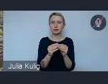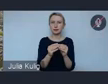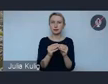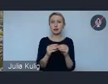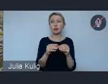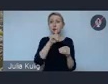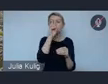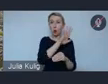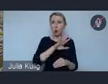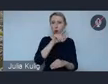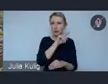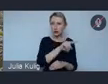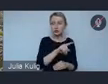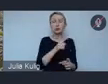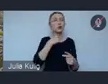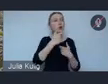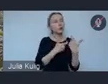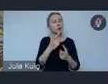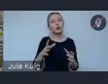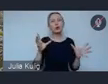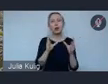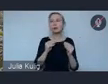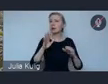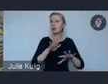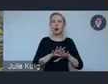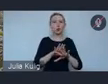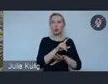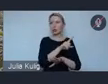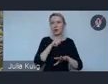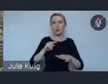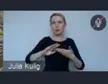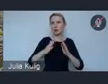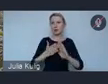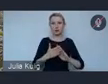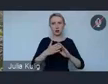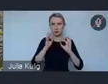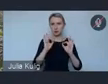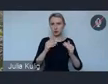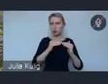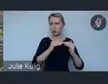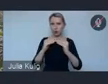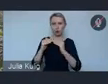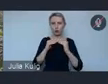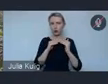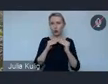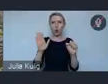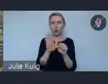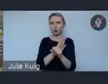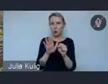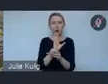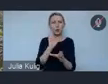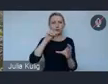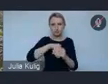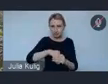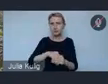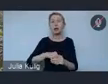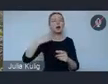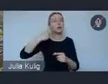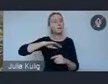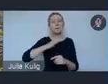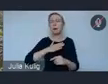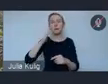społeczną robimy to razem i Traktujemy się zupełnie popa z absolutnie komplementarnie z pełną świadomością tego